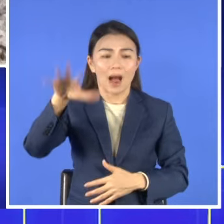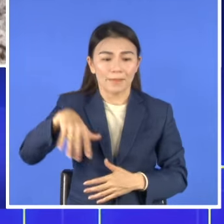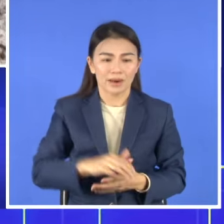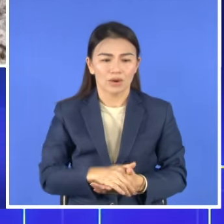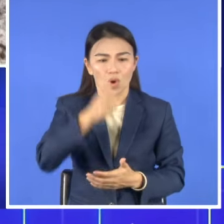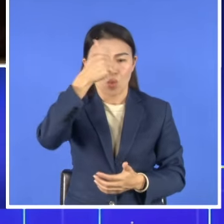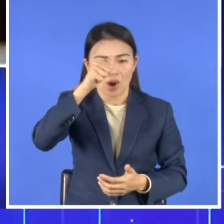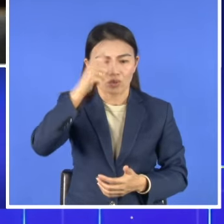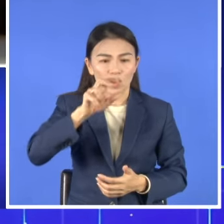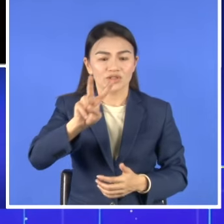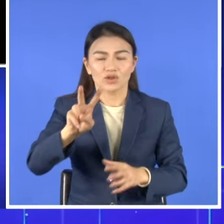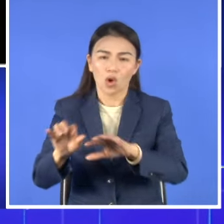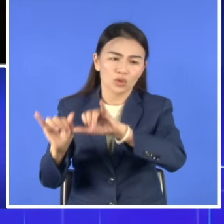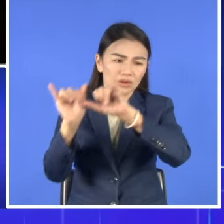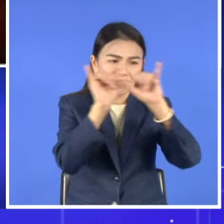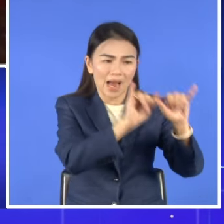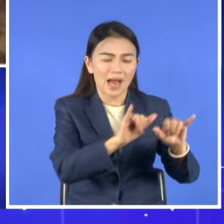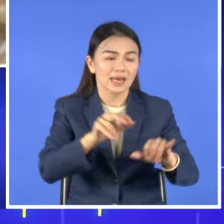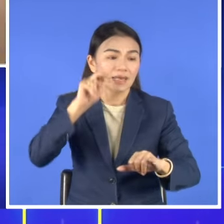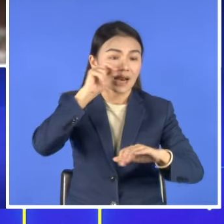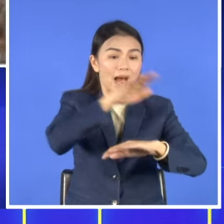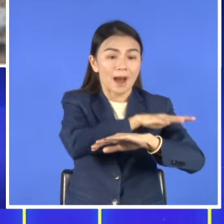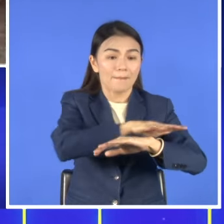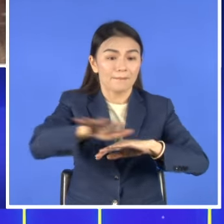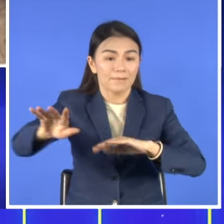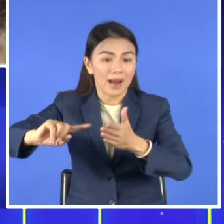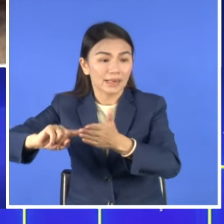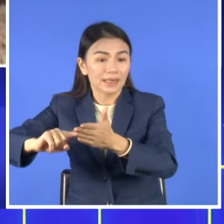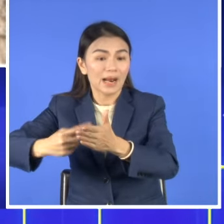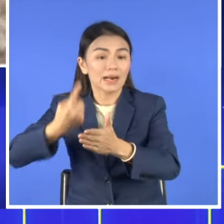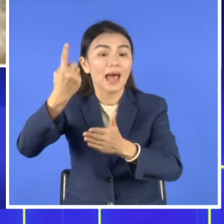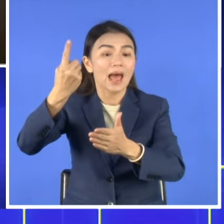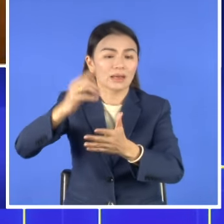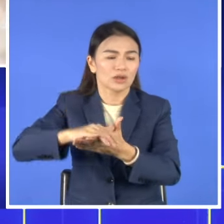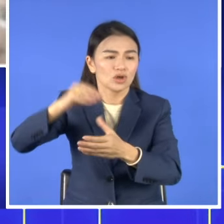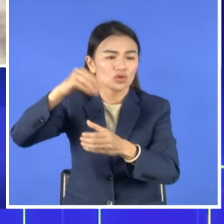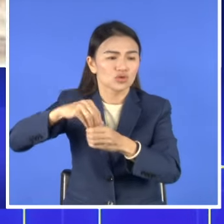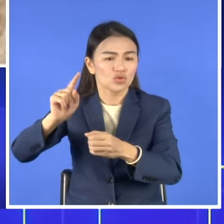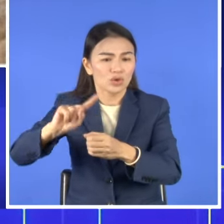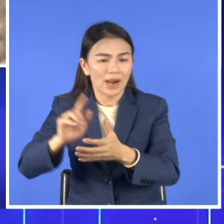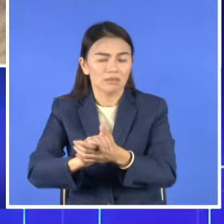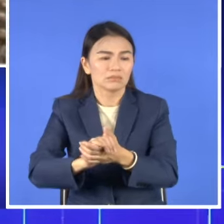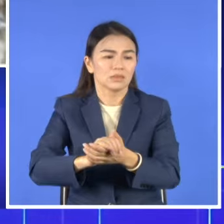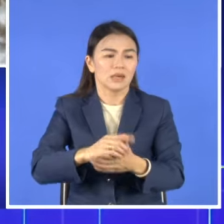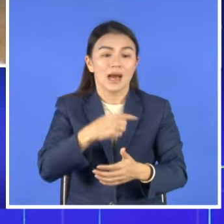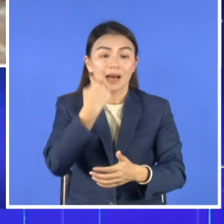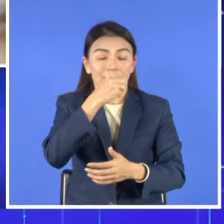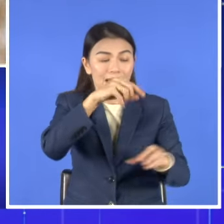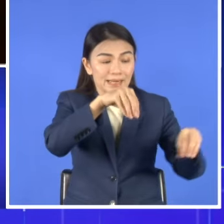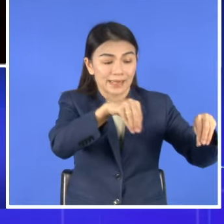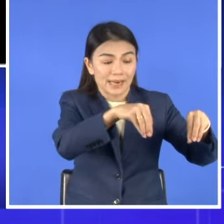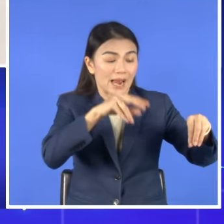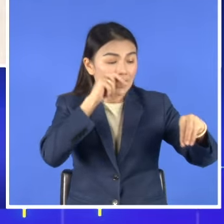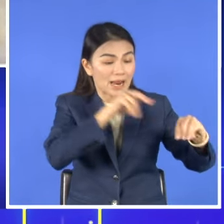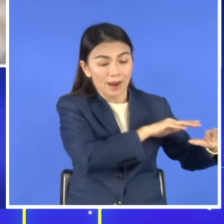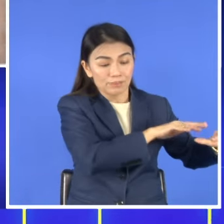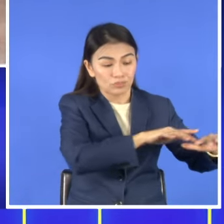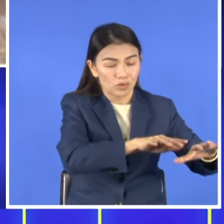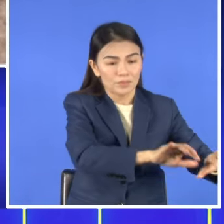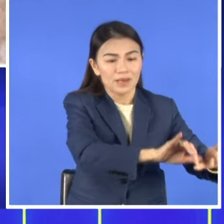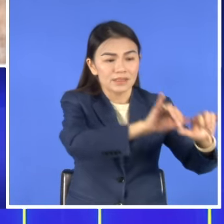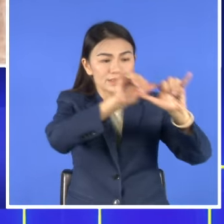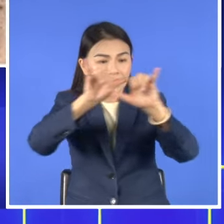เ่าตอนน้ำมาครั้งแรกเี่เราอพยพชุดที่อยู่ใต้ใกล้น้ำที่สุดออกขึ้นมาไว้ตรงนี้แล้วเราก็อพยพชุดของพลอย